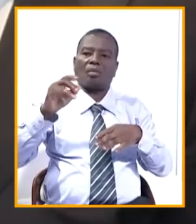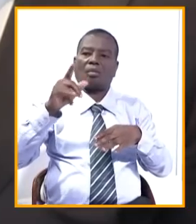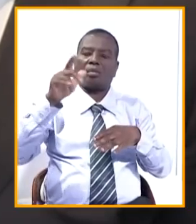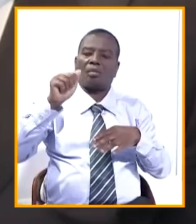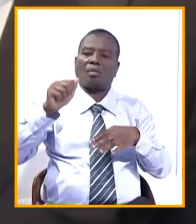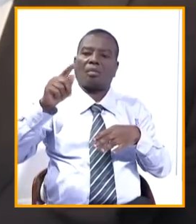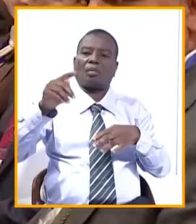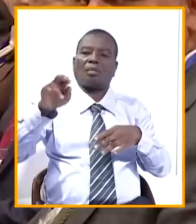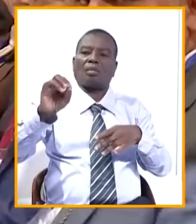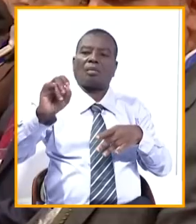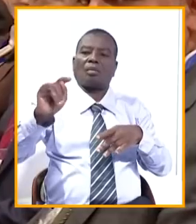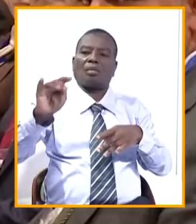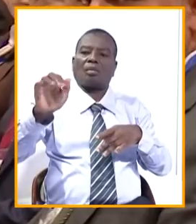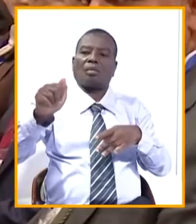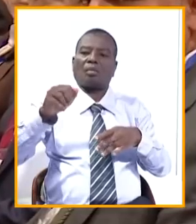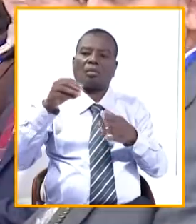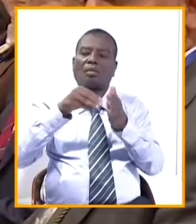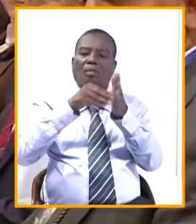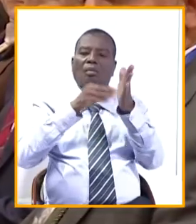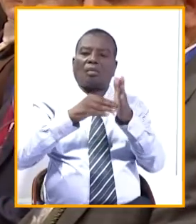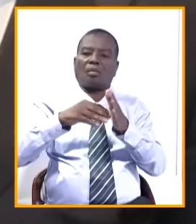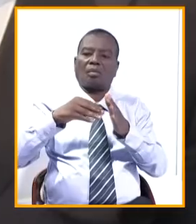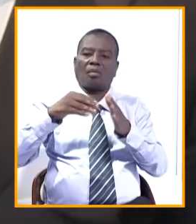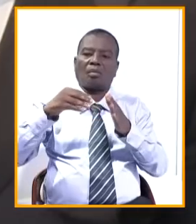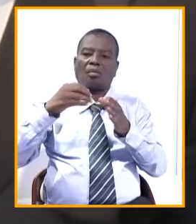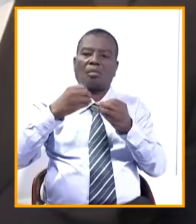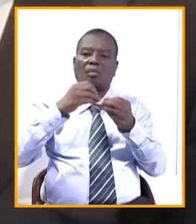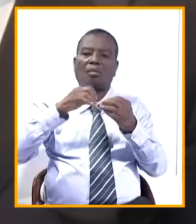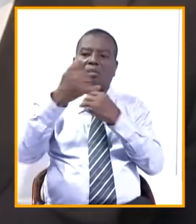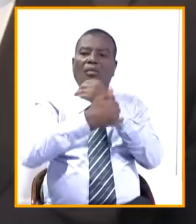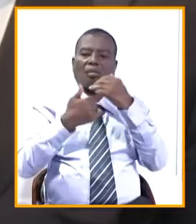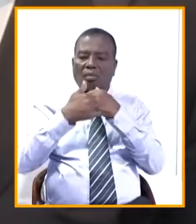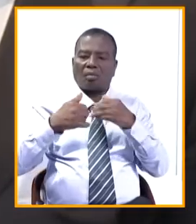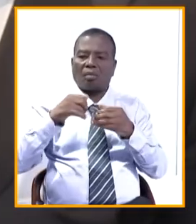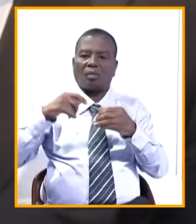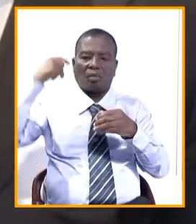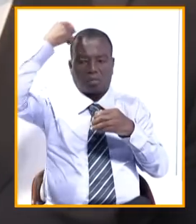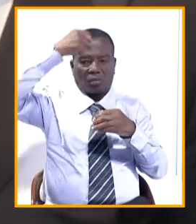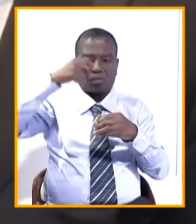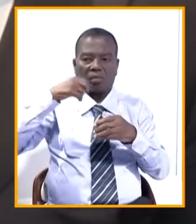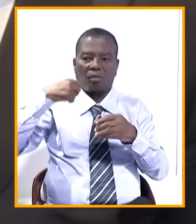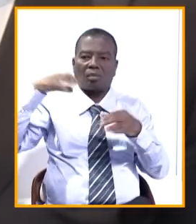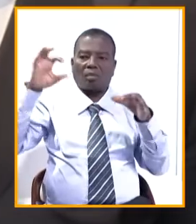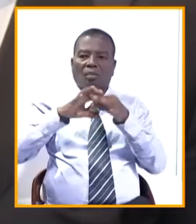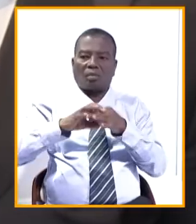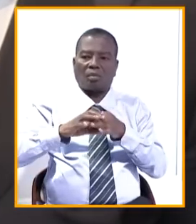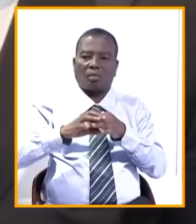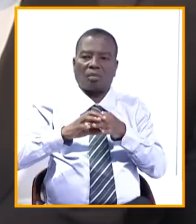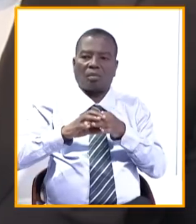est composée de la Turquie, l'Algérie et de la Côte d'Ivoire, que la Turquie puisse être donc un partenaire